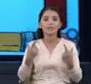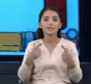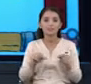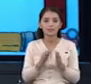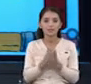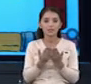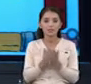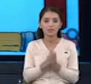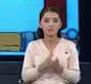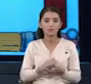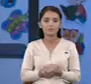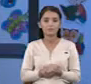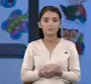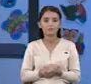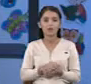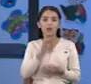Где книга?